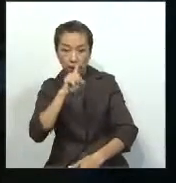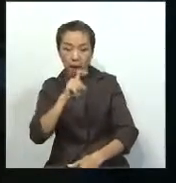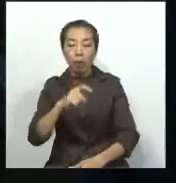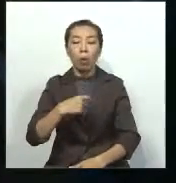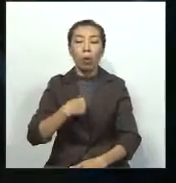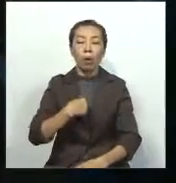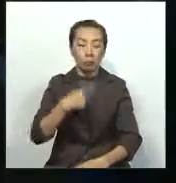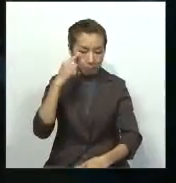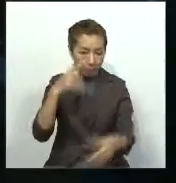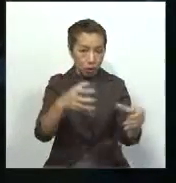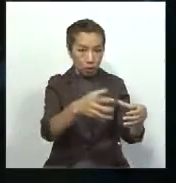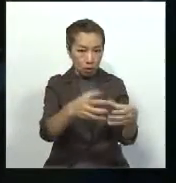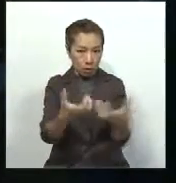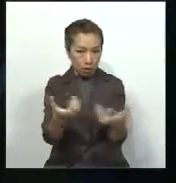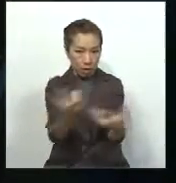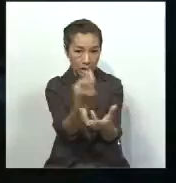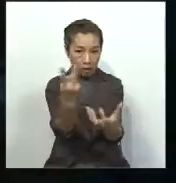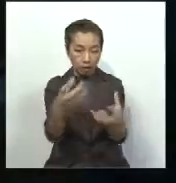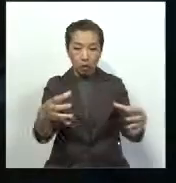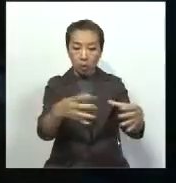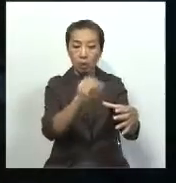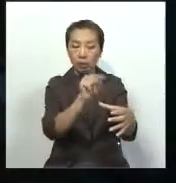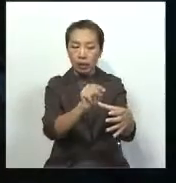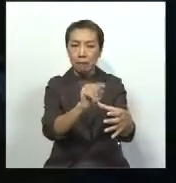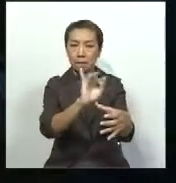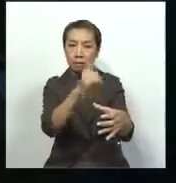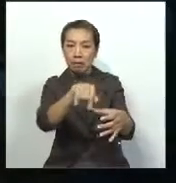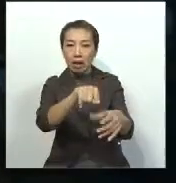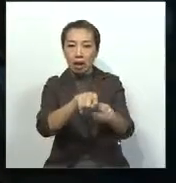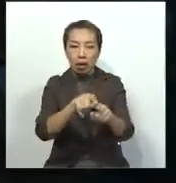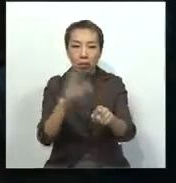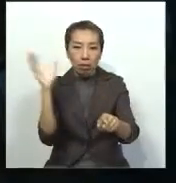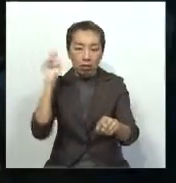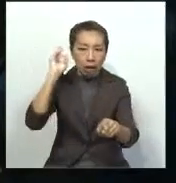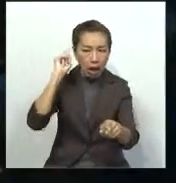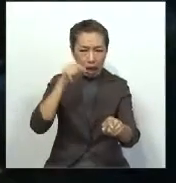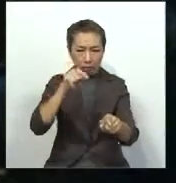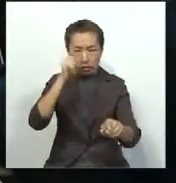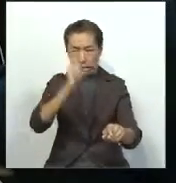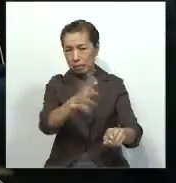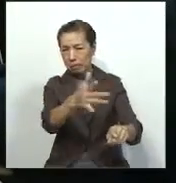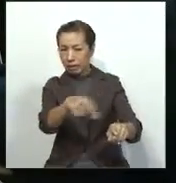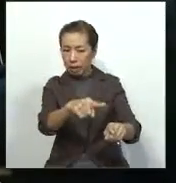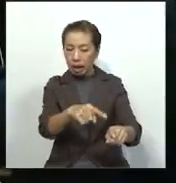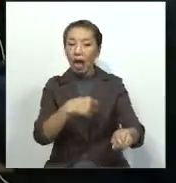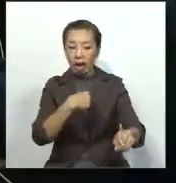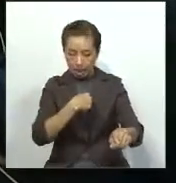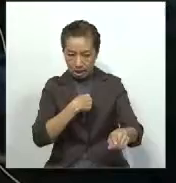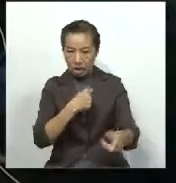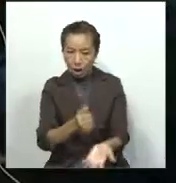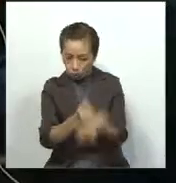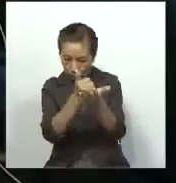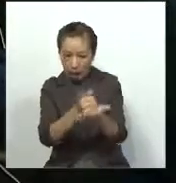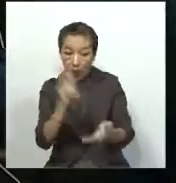2กลุ่มนะครับกลุ่มแรกที่เป็นกลุ่มที่อาจจะเป็นข่าวลือแล้วก็มีกลไกของเราที่จะช่วยตรวจเ